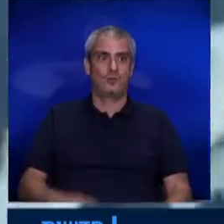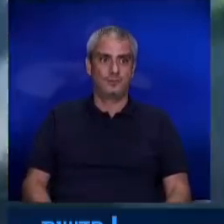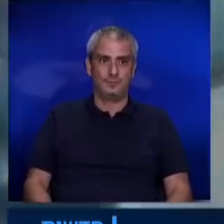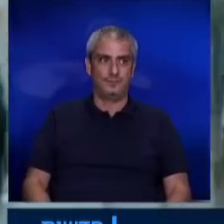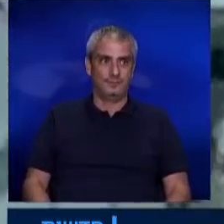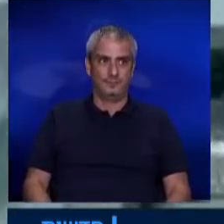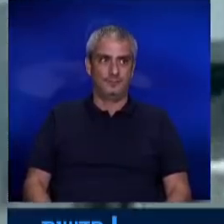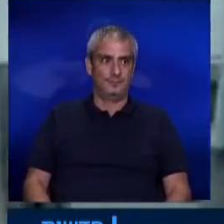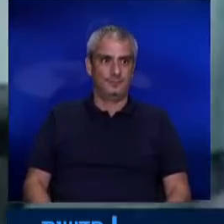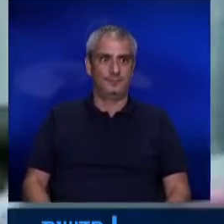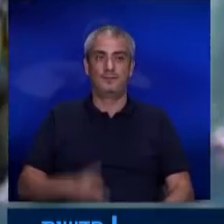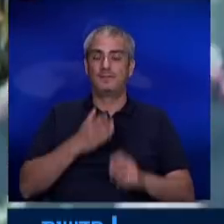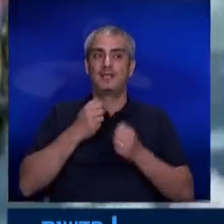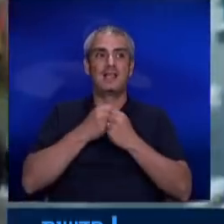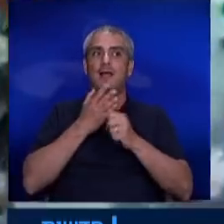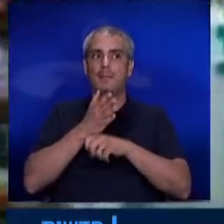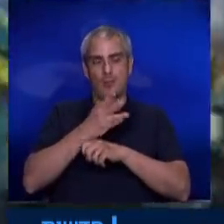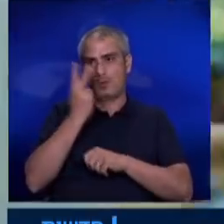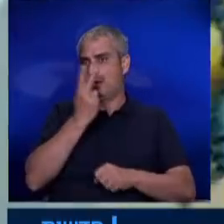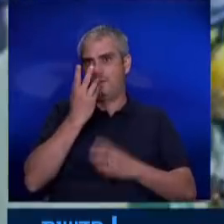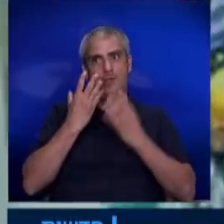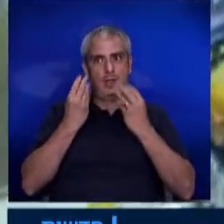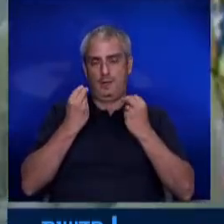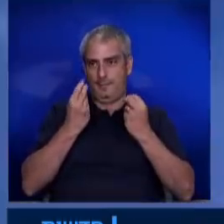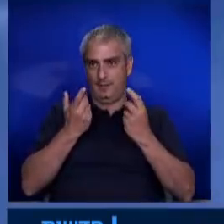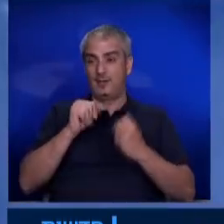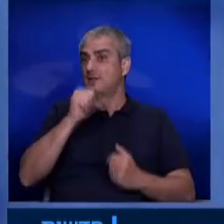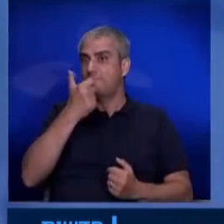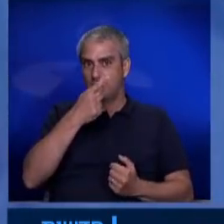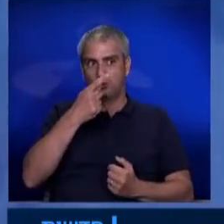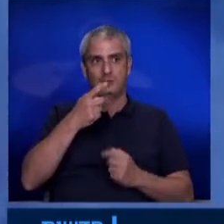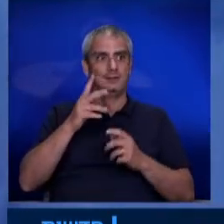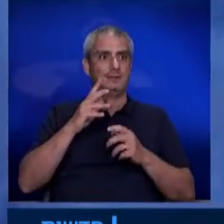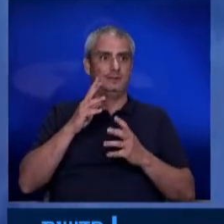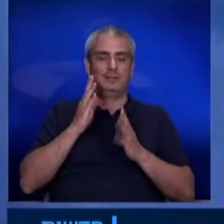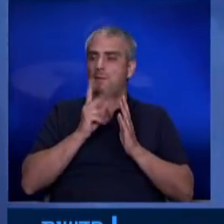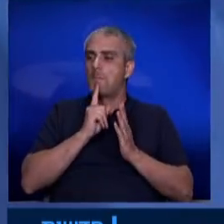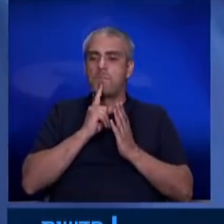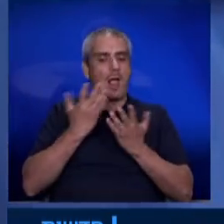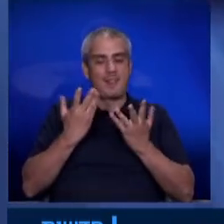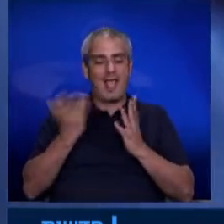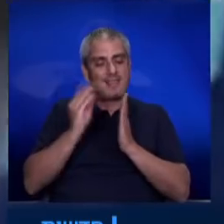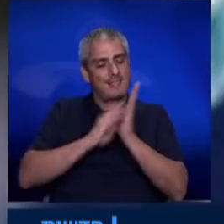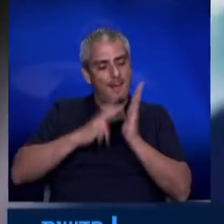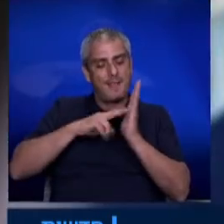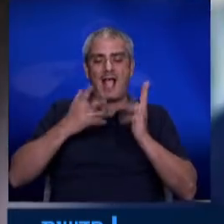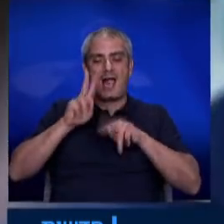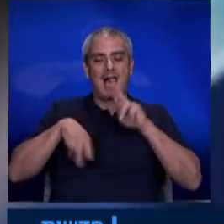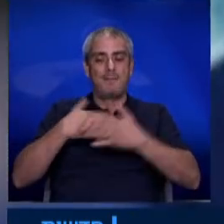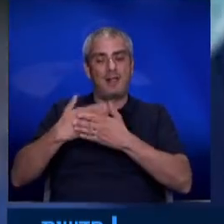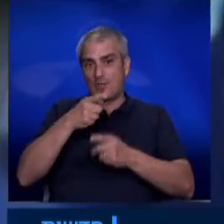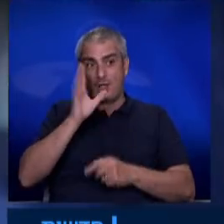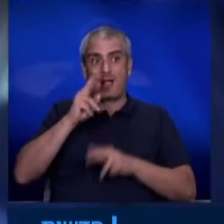האתגרים בניתוח כמובן רבים, בראשם הספרות דלה, אין מאמרים על טיפול בתינוקות כאלה גם לאחר